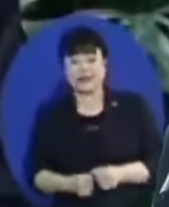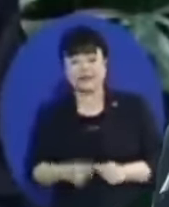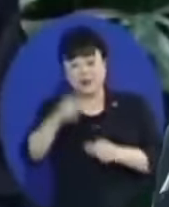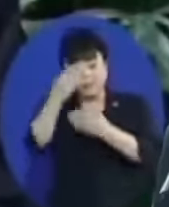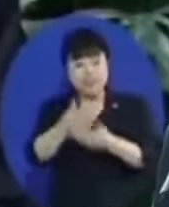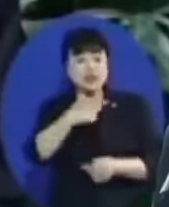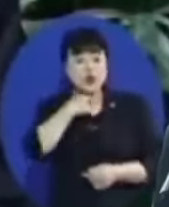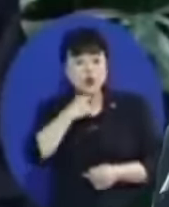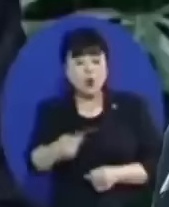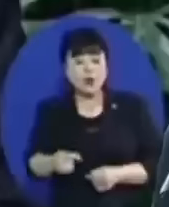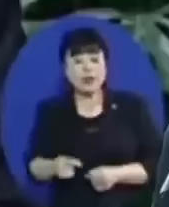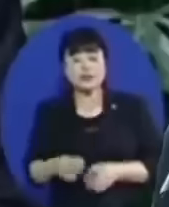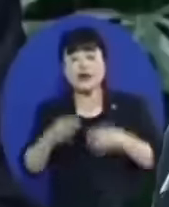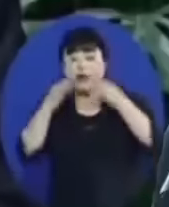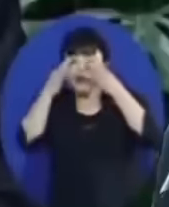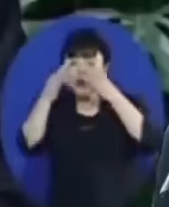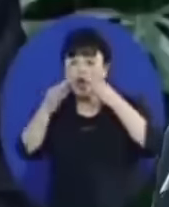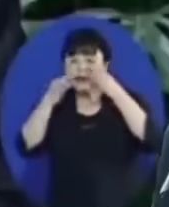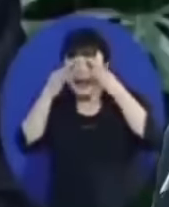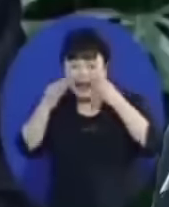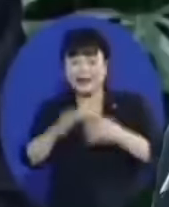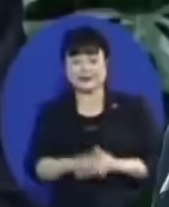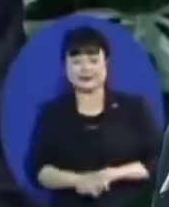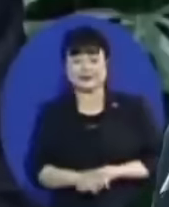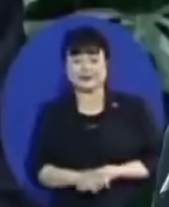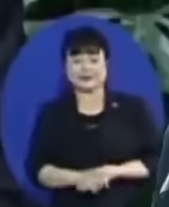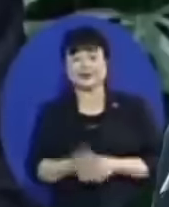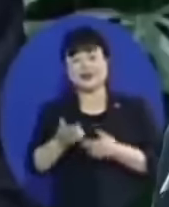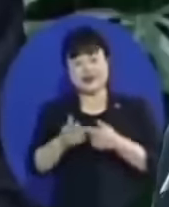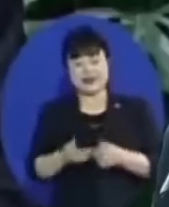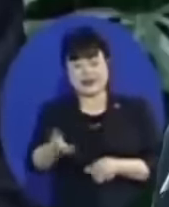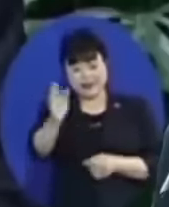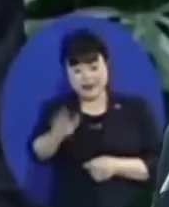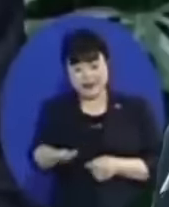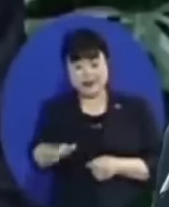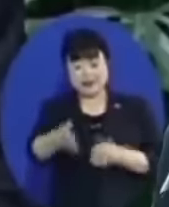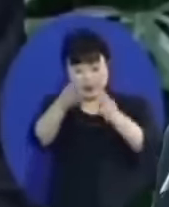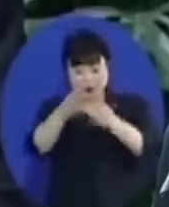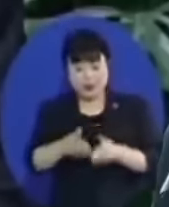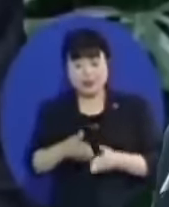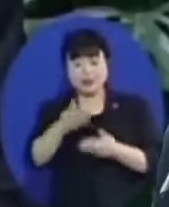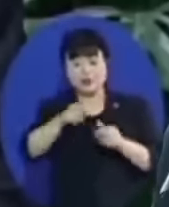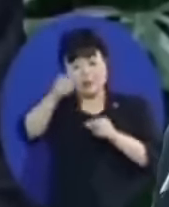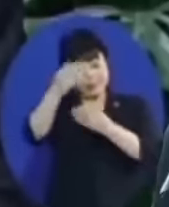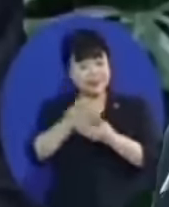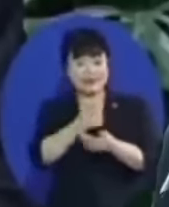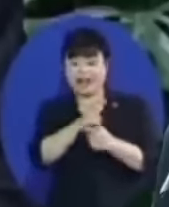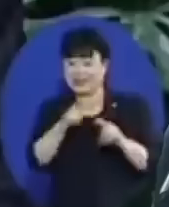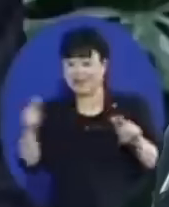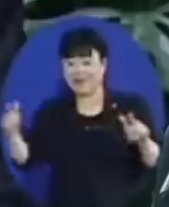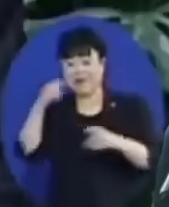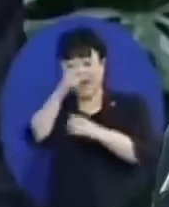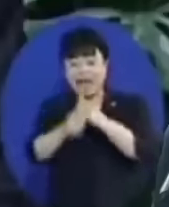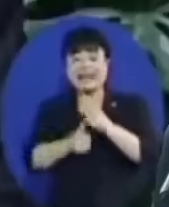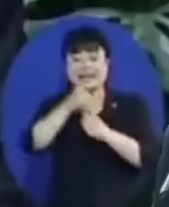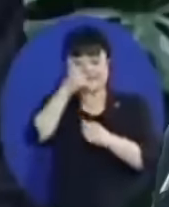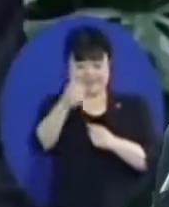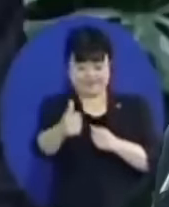구원받기 위해서 애를 쓴다, 그러나 그런 것으로 말미암아 구원받지 않습니다.